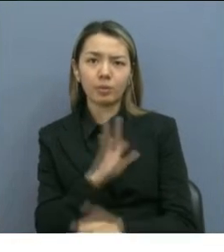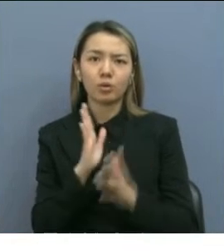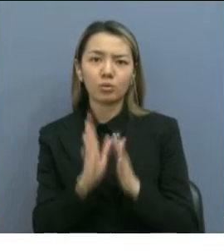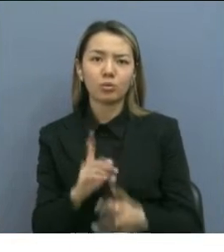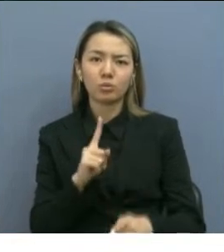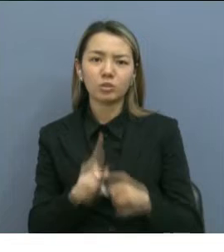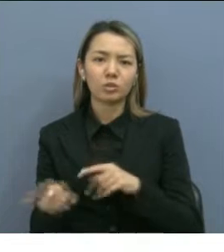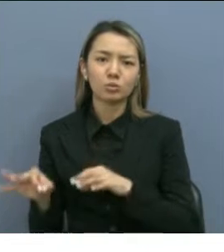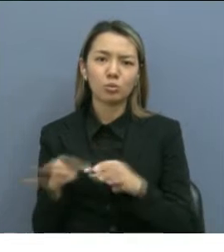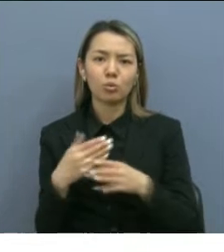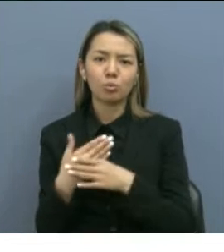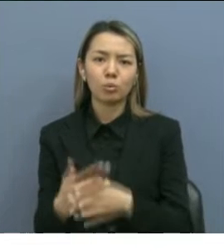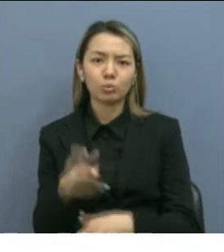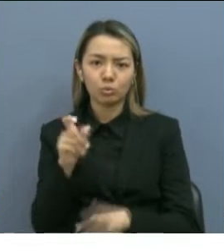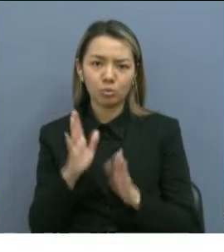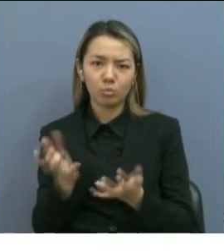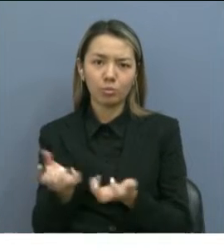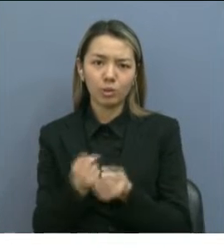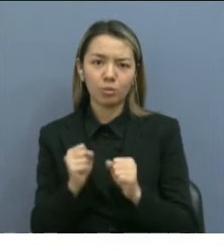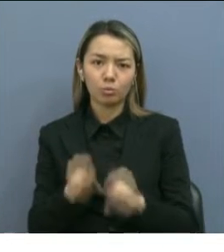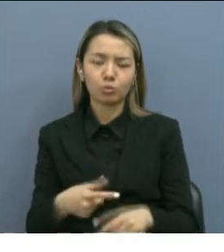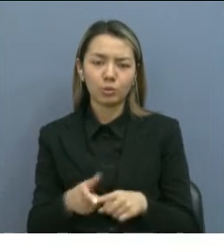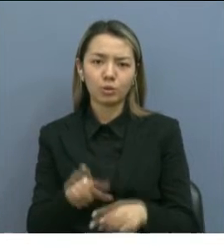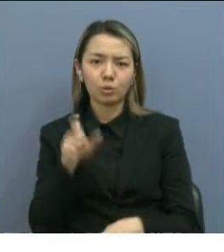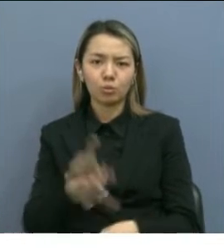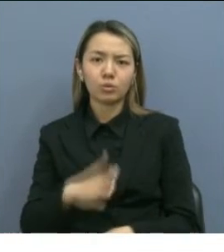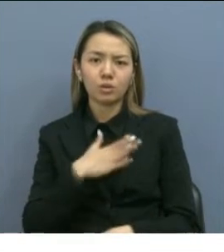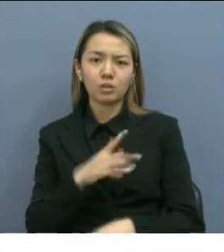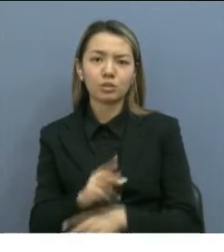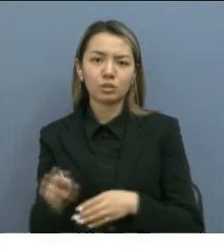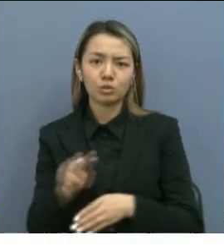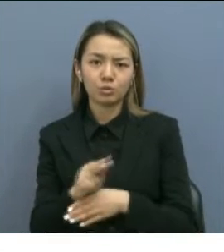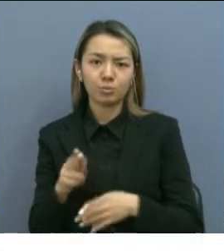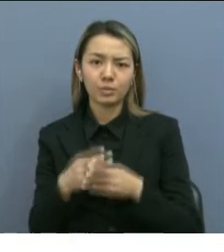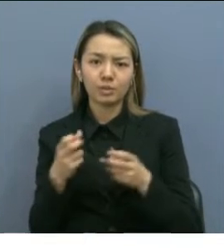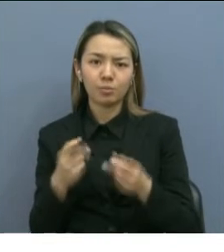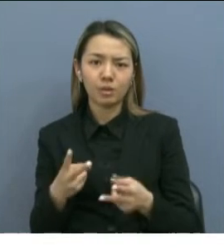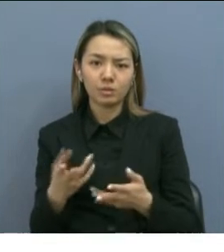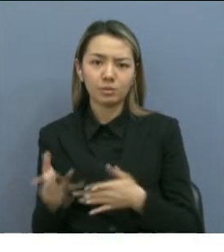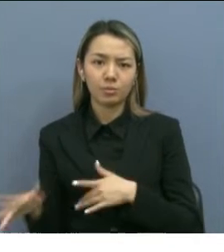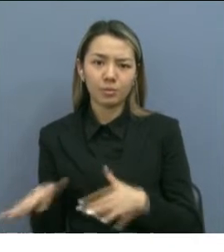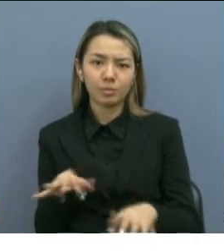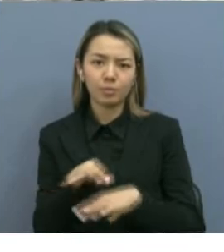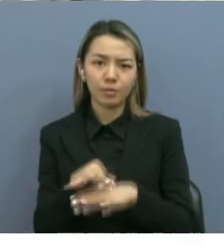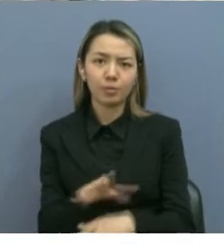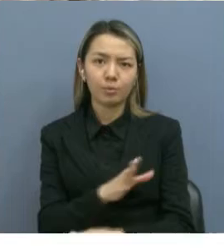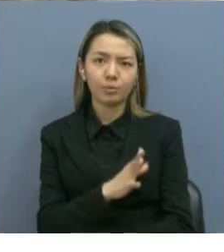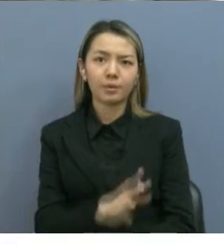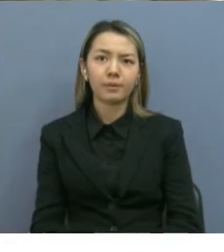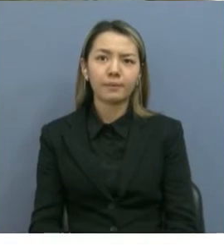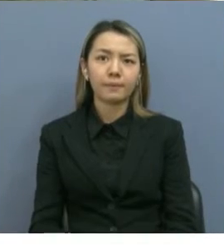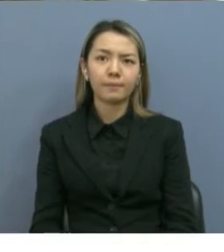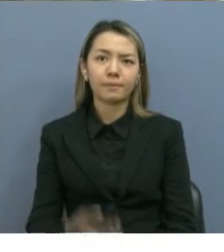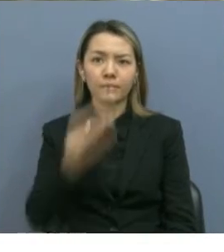шұғыл медициналық көмекке зәру жандарды ғана қабылдаймыз. Бұл азаматтармен біз емдеп жатқан науқастардың қауіпсіздігі үшін қабылданған шара.